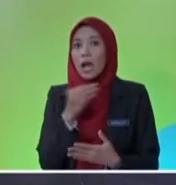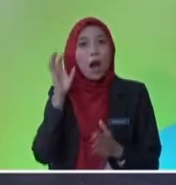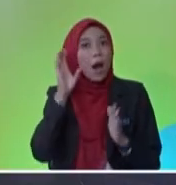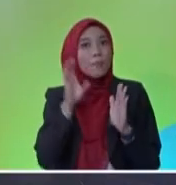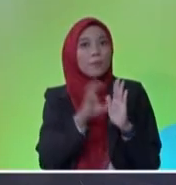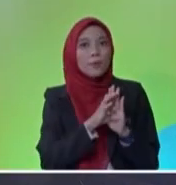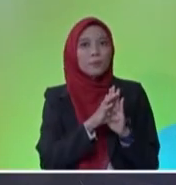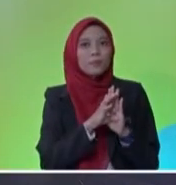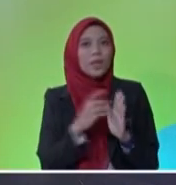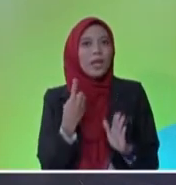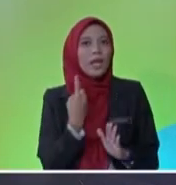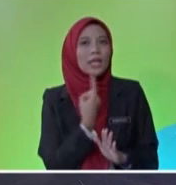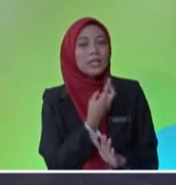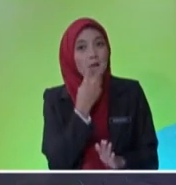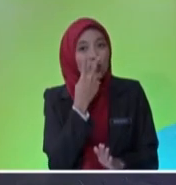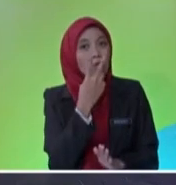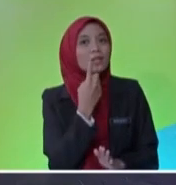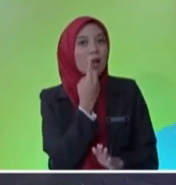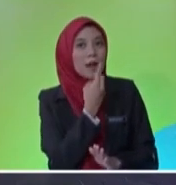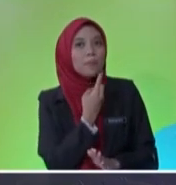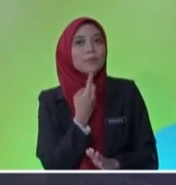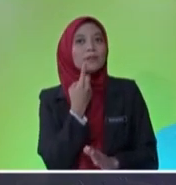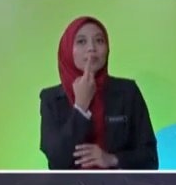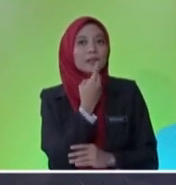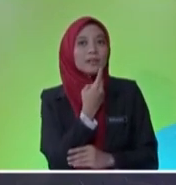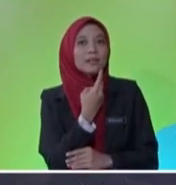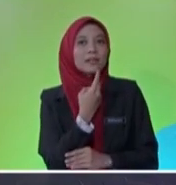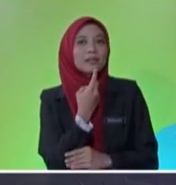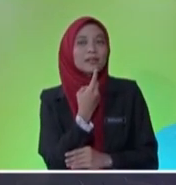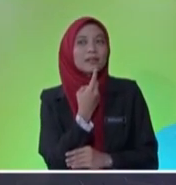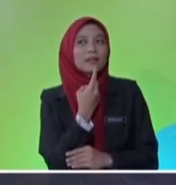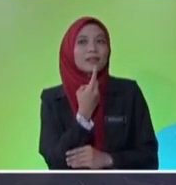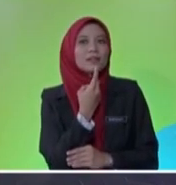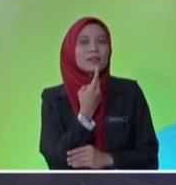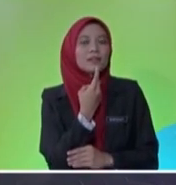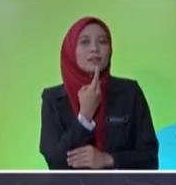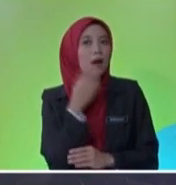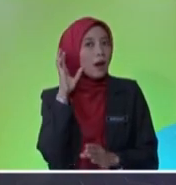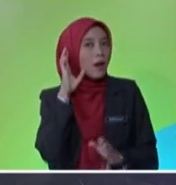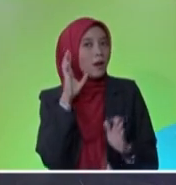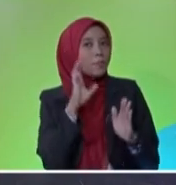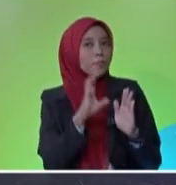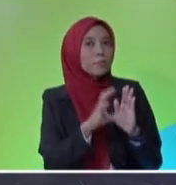Ayo kita tengok siapa yang kenapa ini iyelah